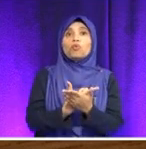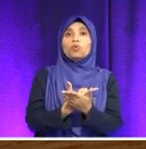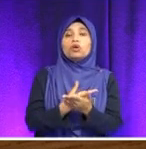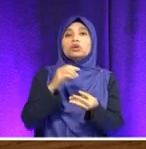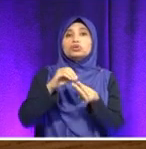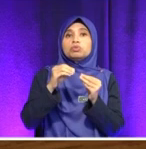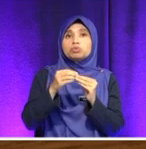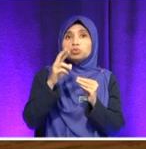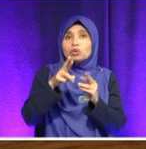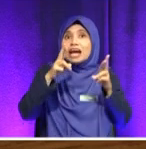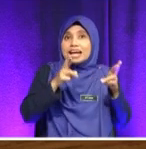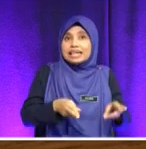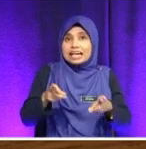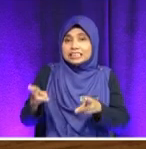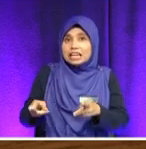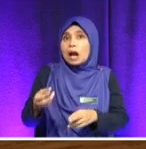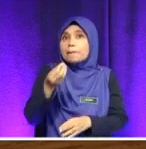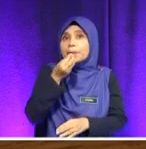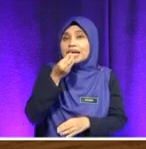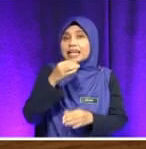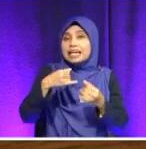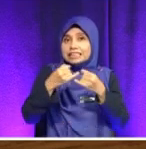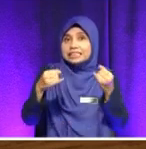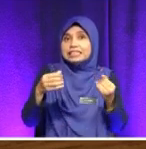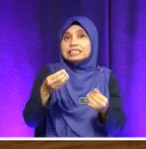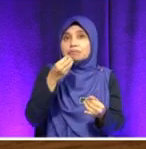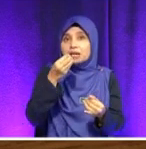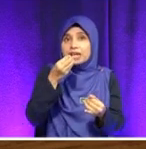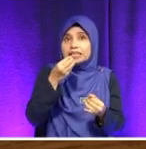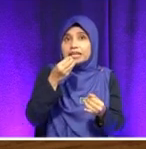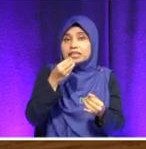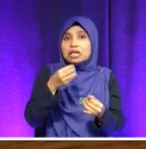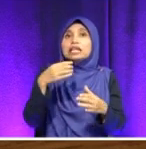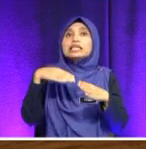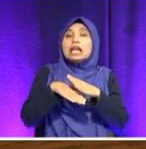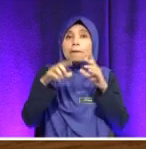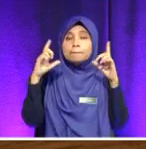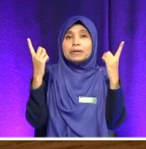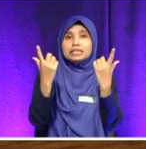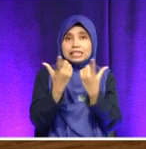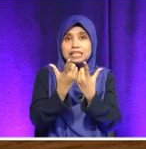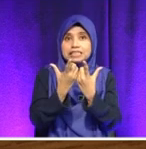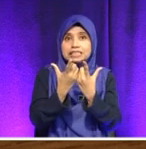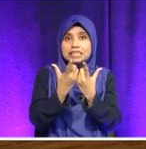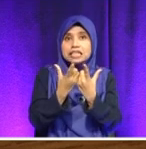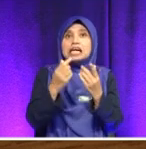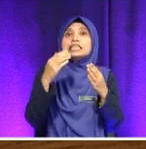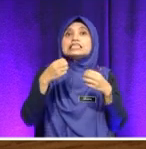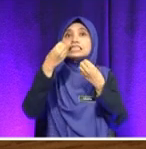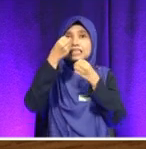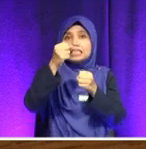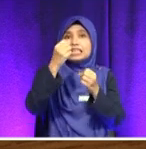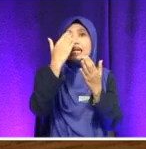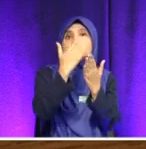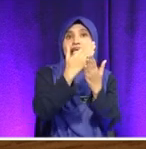kedua, merancang menu serta mengendalikan sesebuah majlis. Yang ketiga, menyediakan jadual bertugas dan